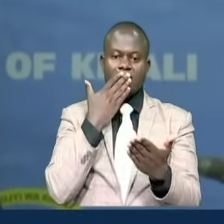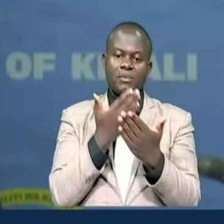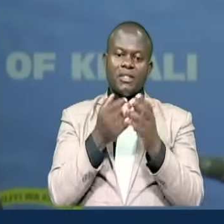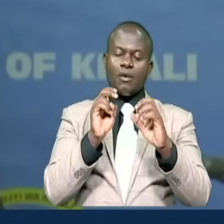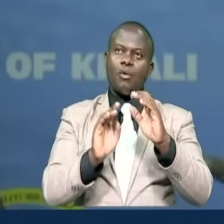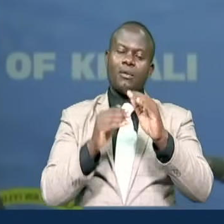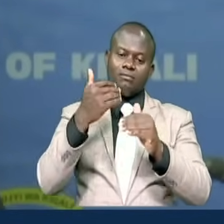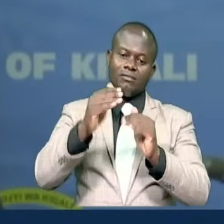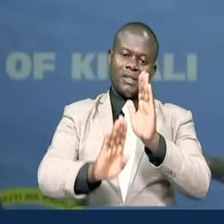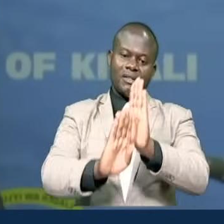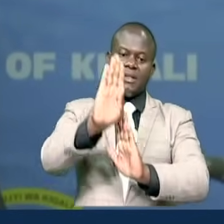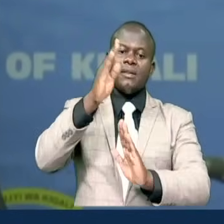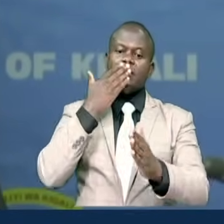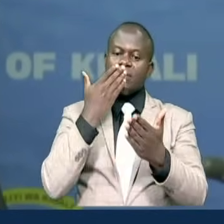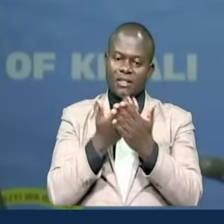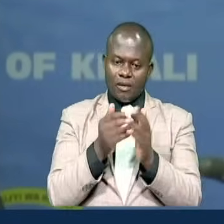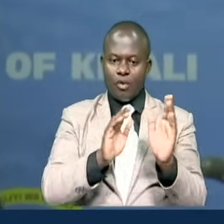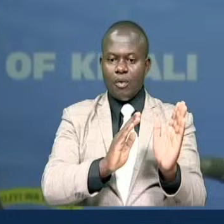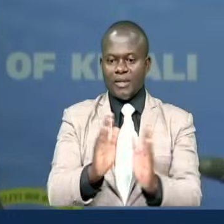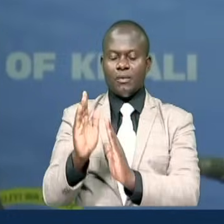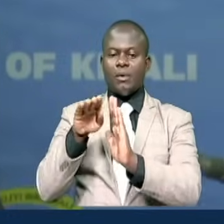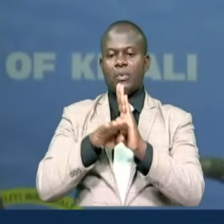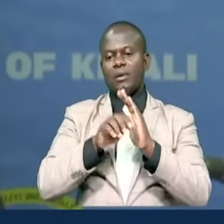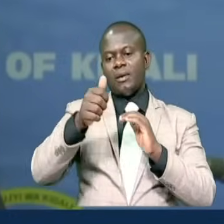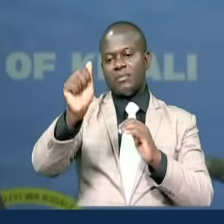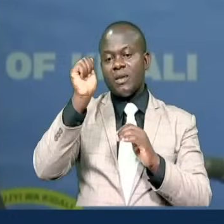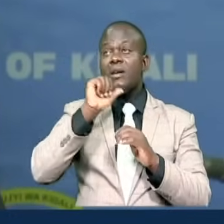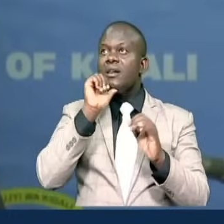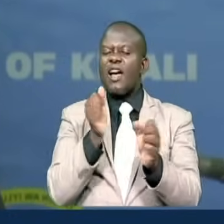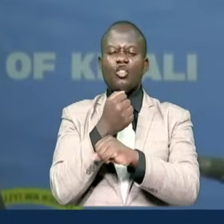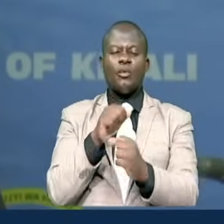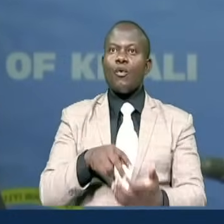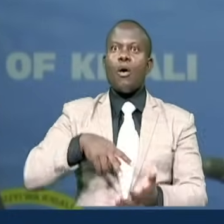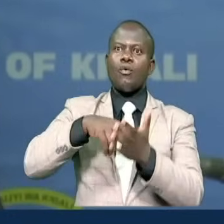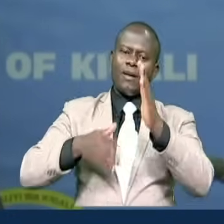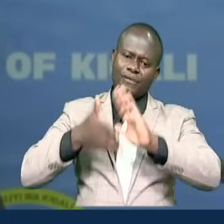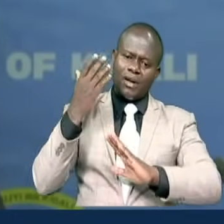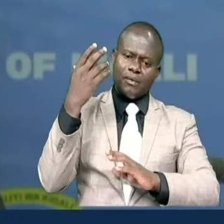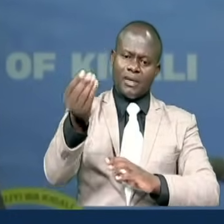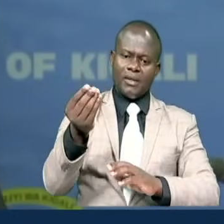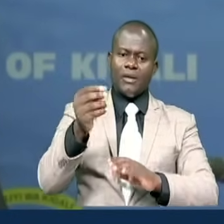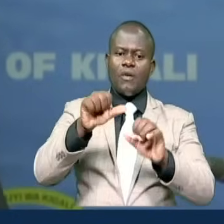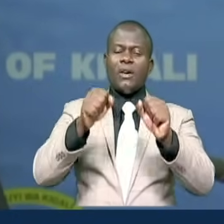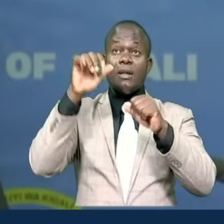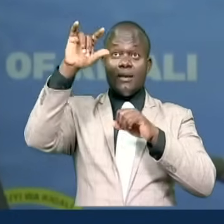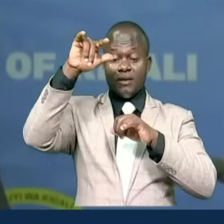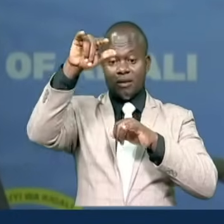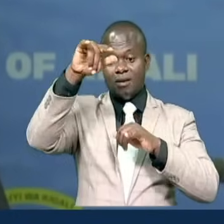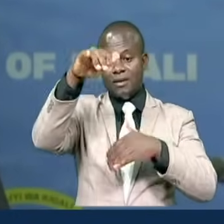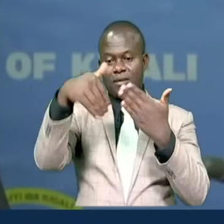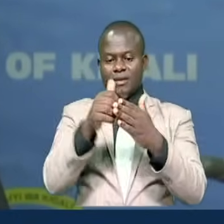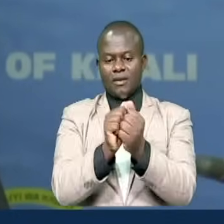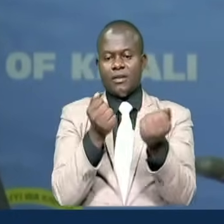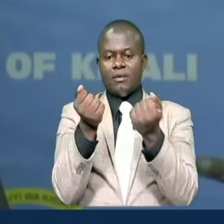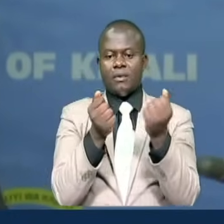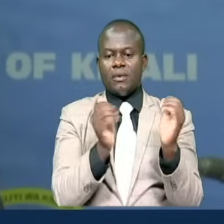batera imbere ni byiza ko abantu bategura gahunda zabo ntabwo ushobora guhaguruka ngo uhite ugenda ujye gufata indege n'imodoka rero ko baziteguye